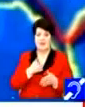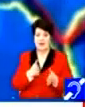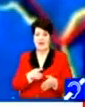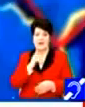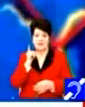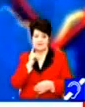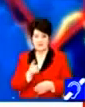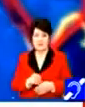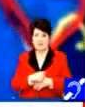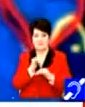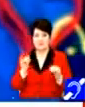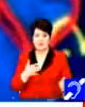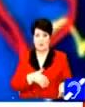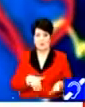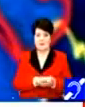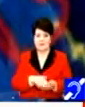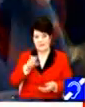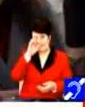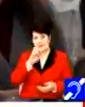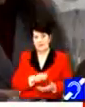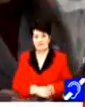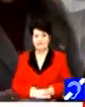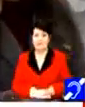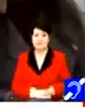în dezvoltarea comunității din care provin.